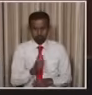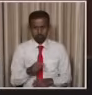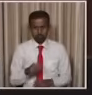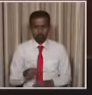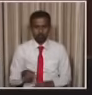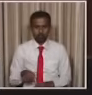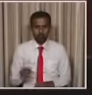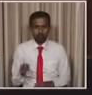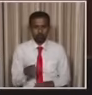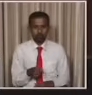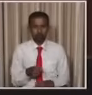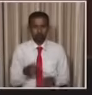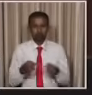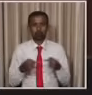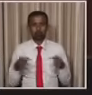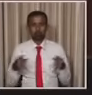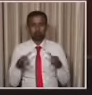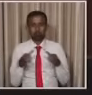විපක්ෂය විසින්